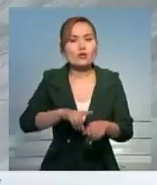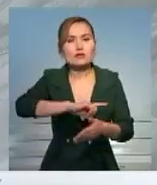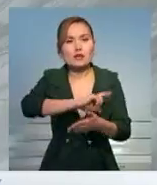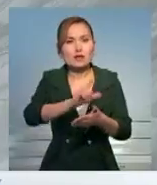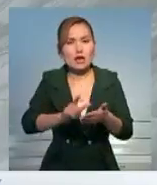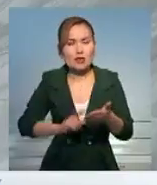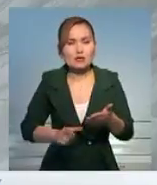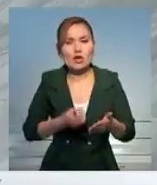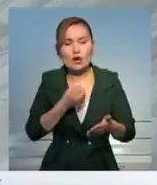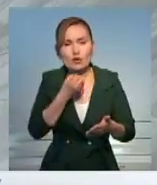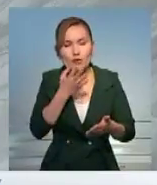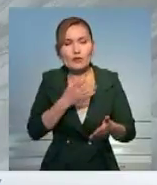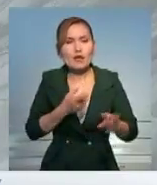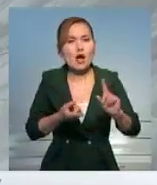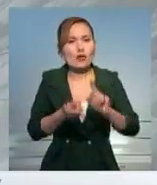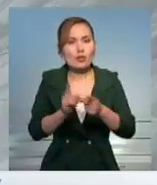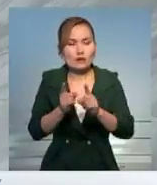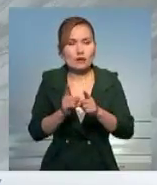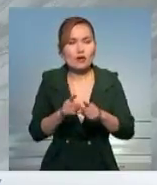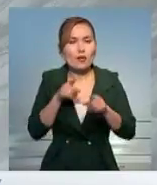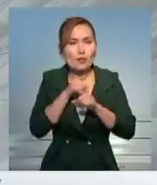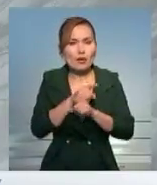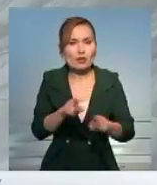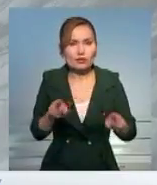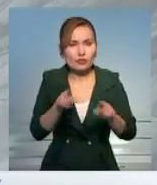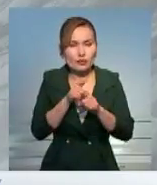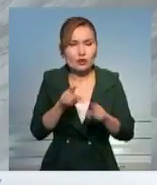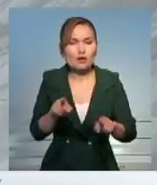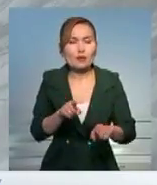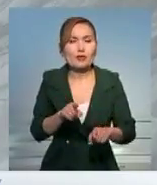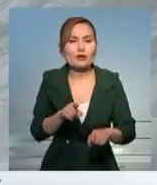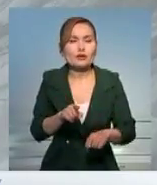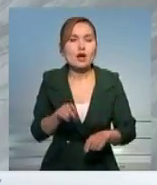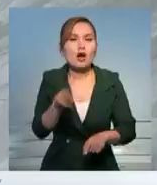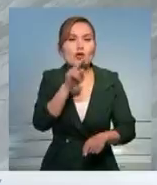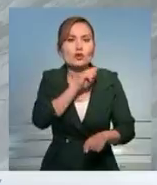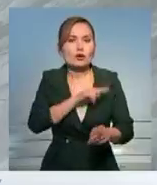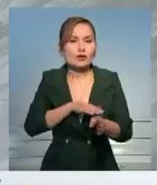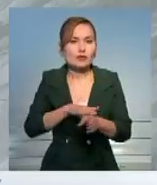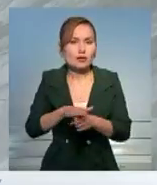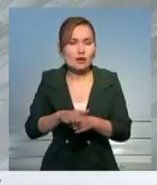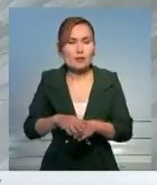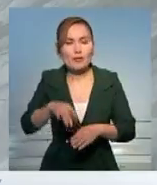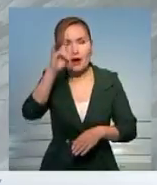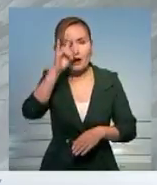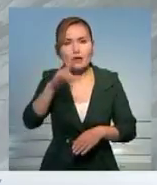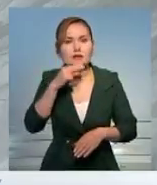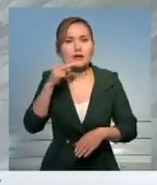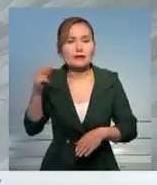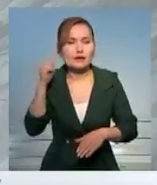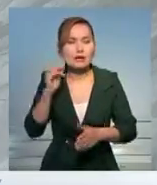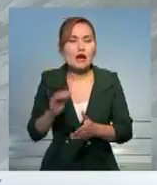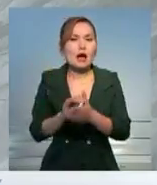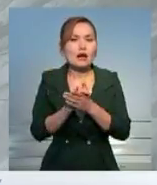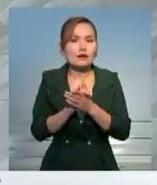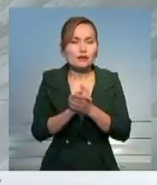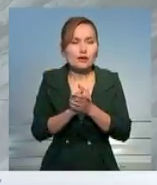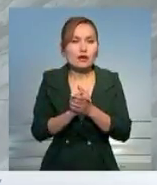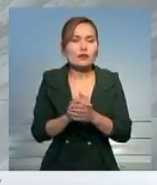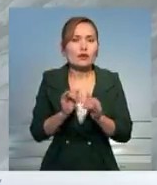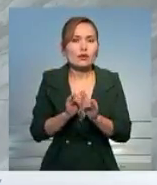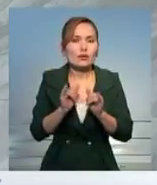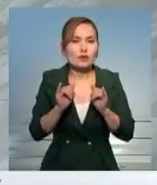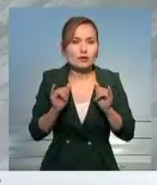жақсы істерін үгіттеу, талқылау арқылы екі елдің ынтымағын барыс